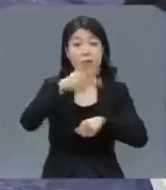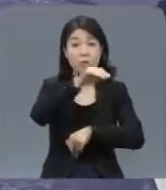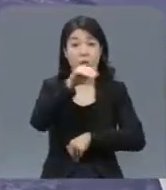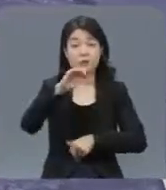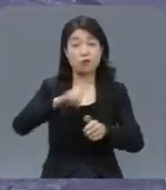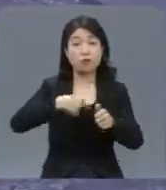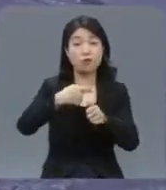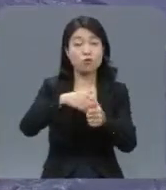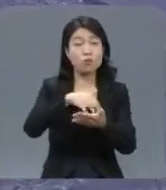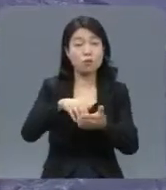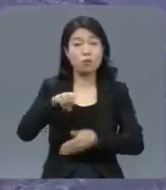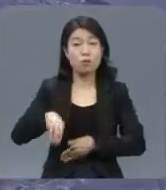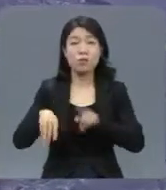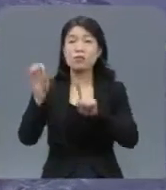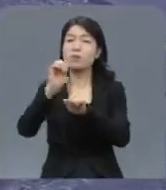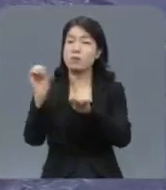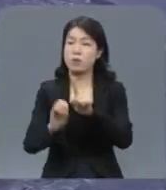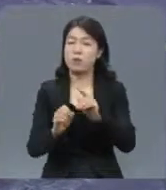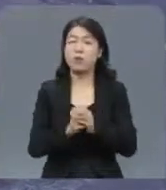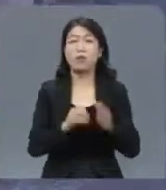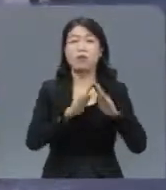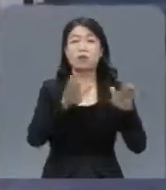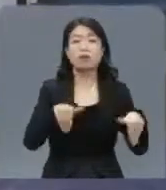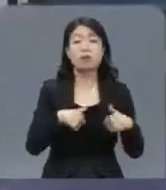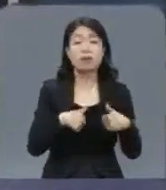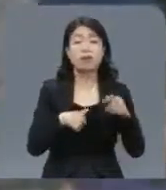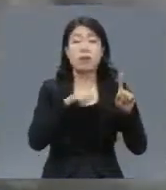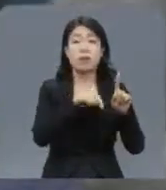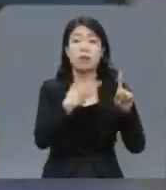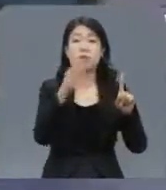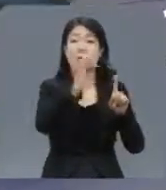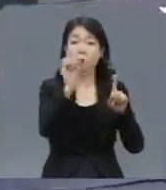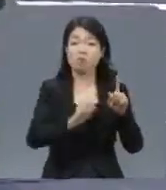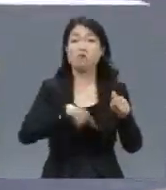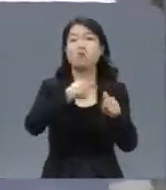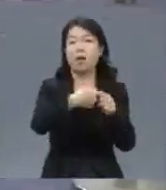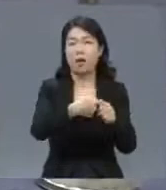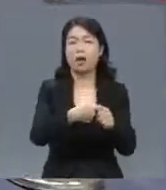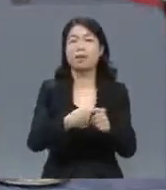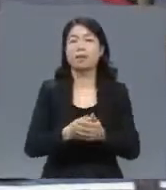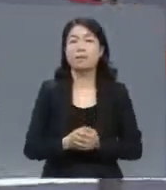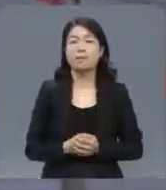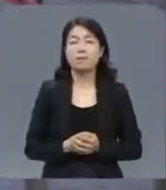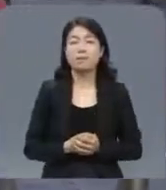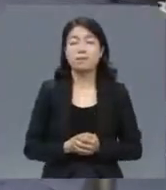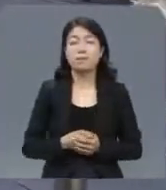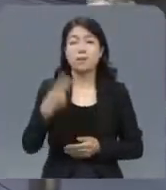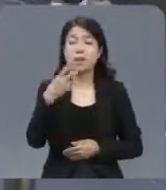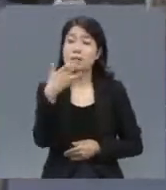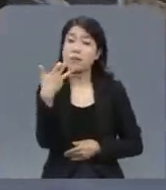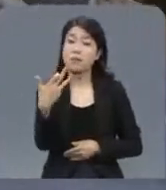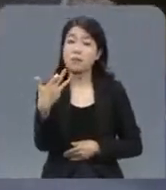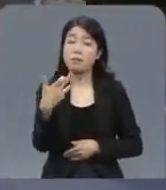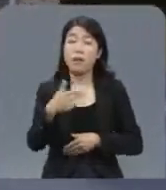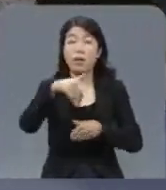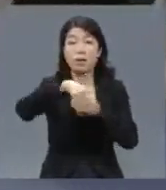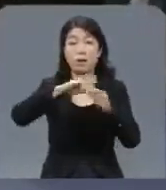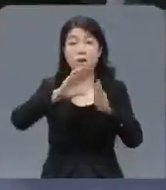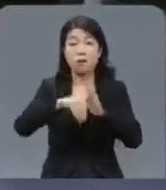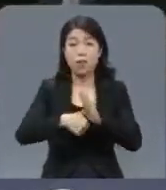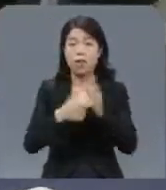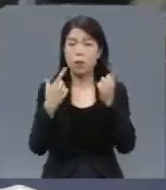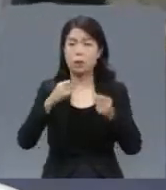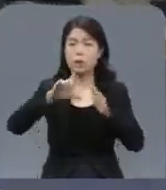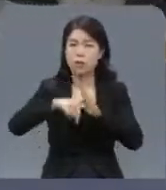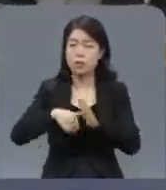투표율은 광주가 1% 전남은 1.8% 를 기록하고 있습니다 2018년 지방선거 때는 같은